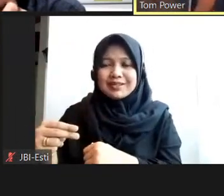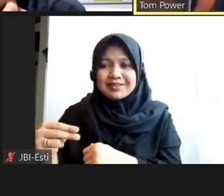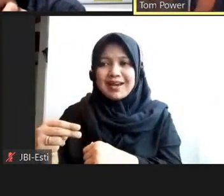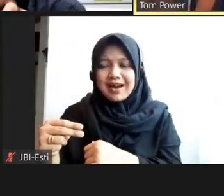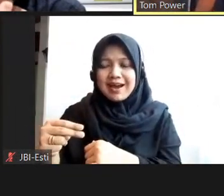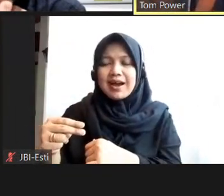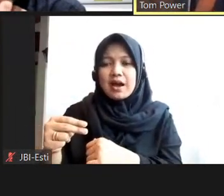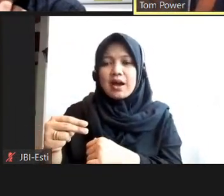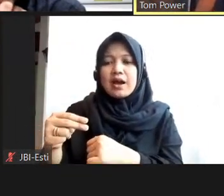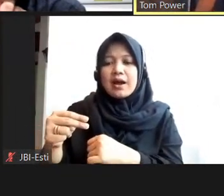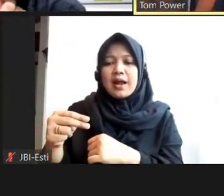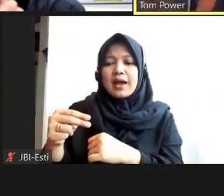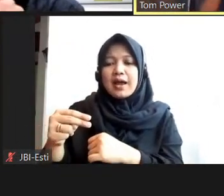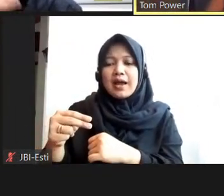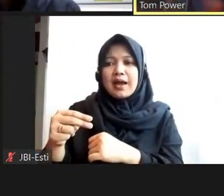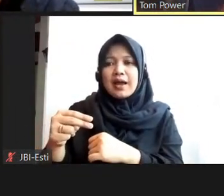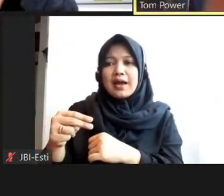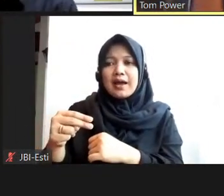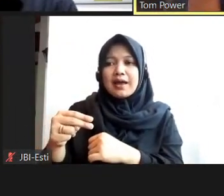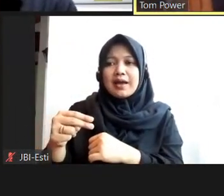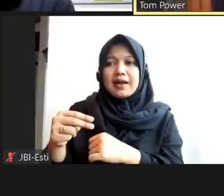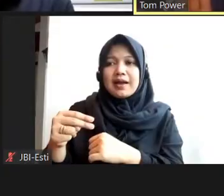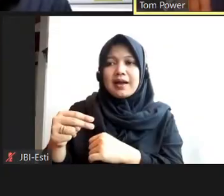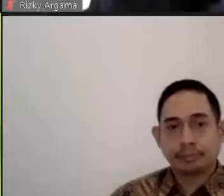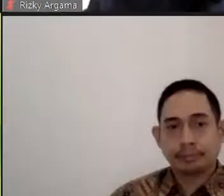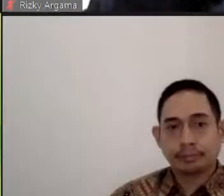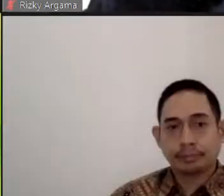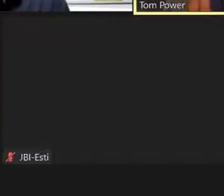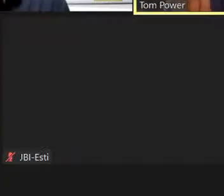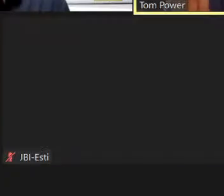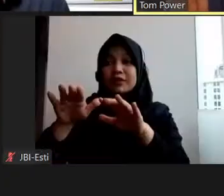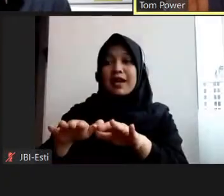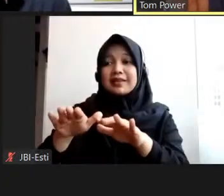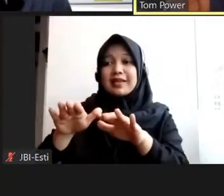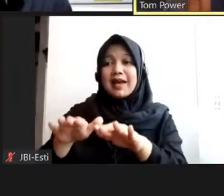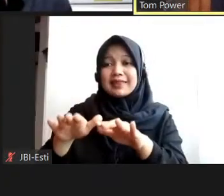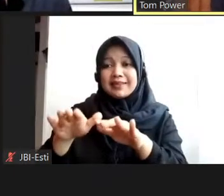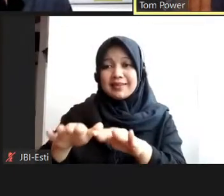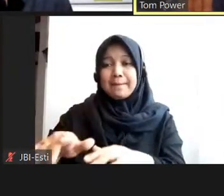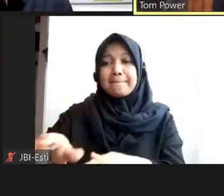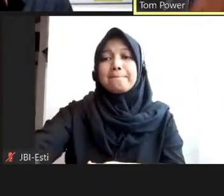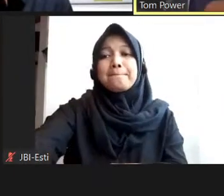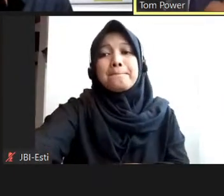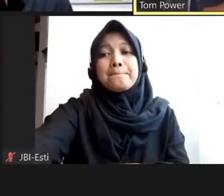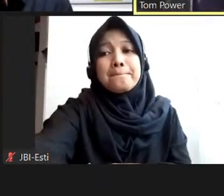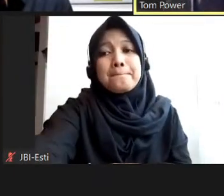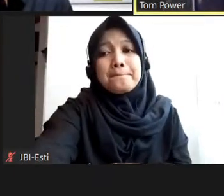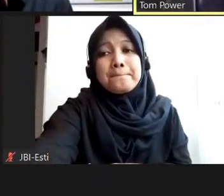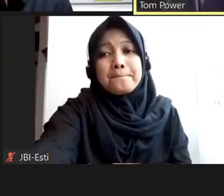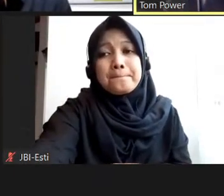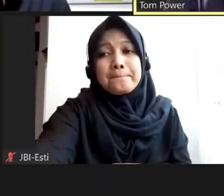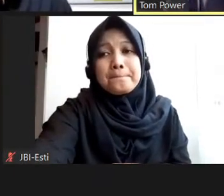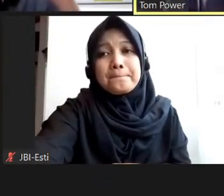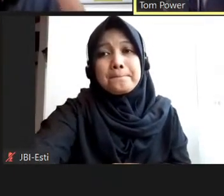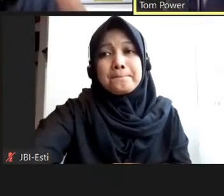terlepas dari apa yang telah disampaikan oleh Mbak Fani, kita juga harus hati-hati dengan metodologi yang dipakai, dan juga dengan